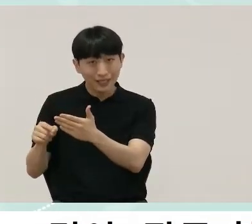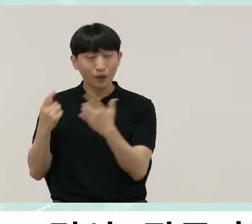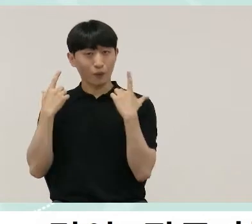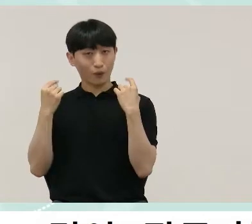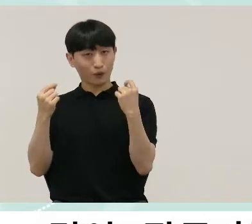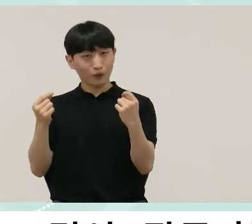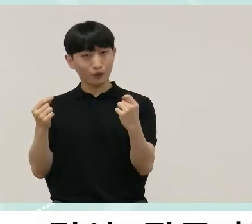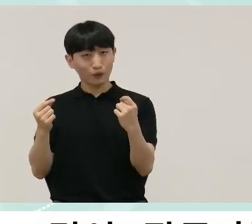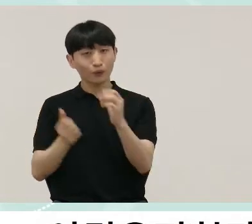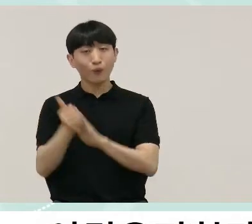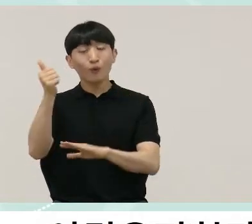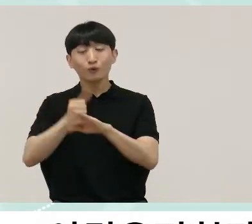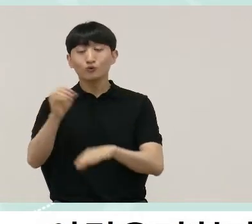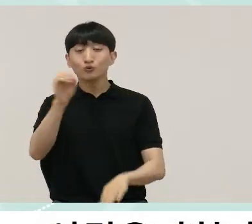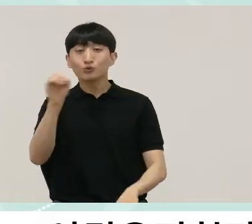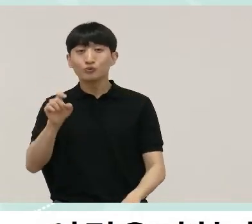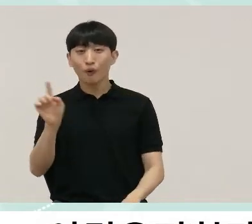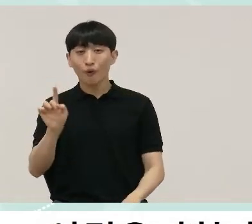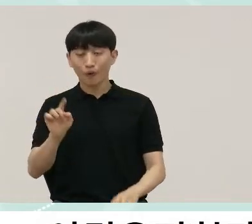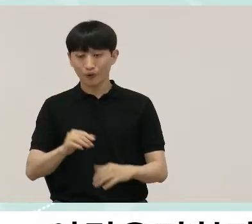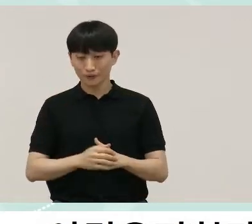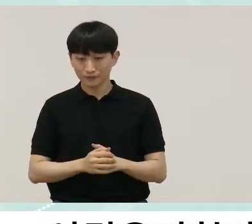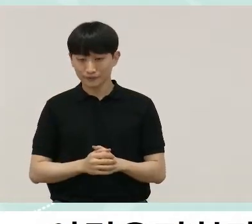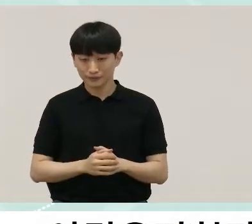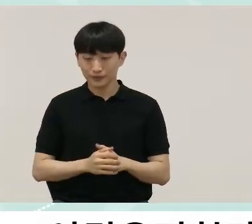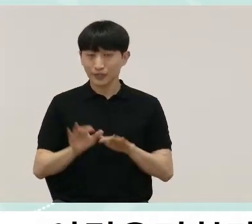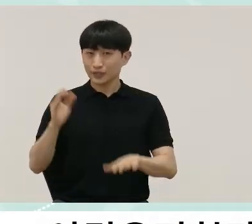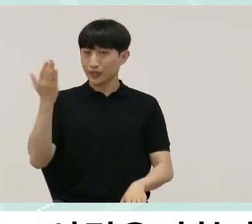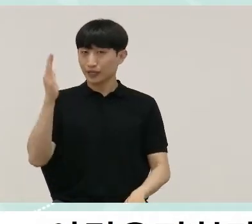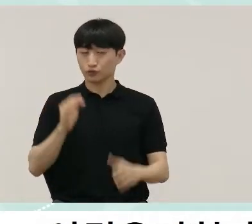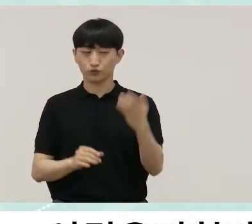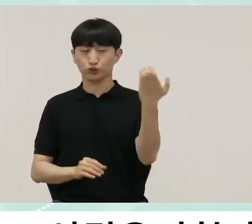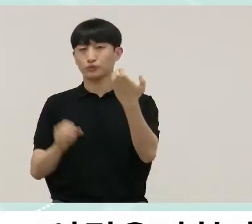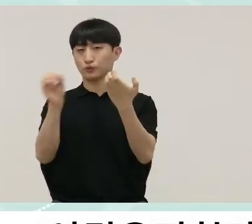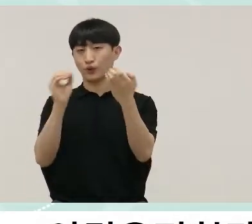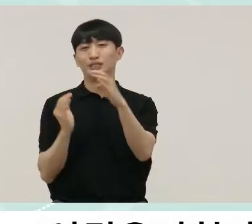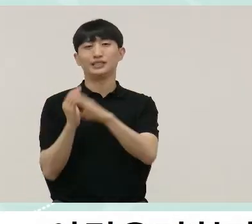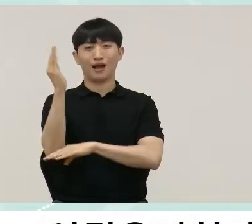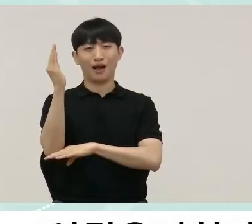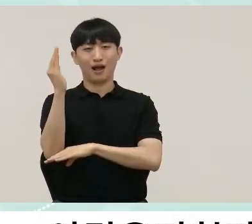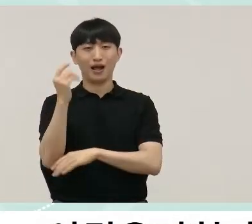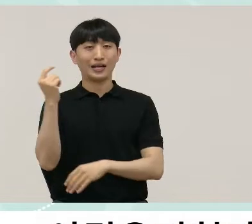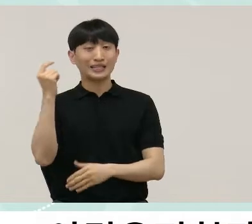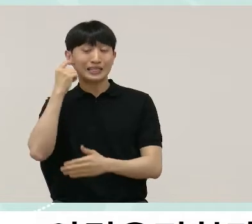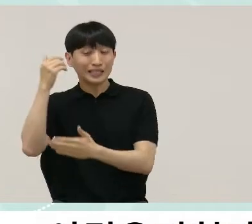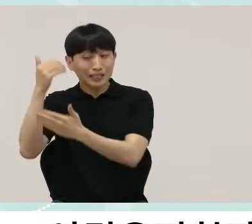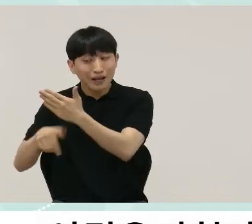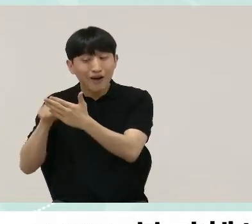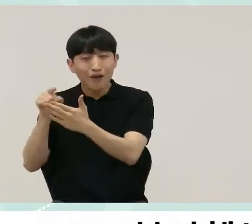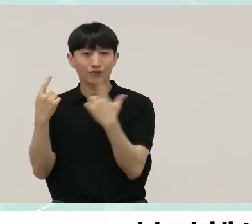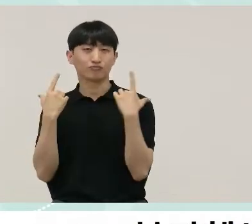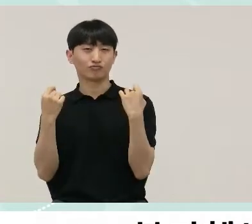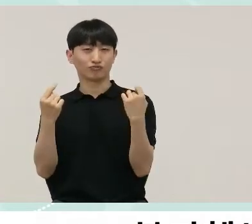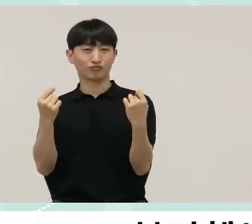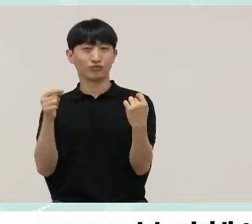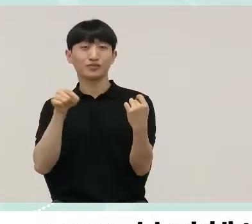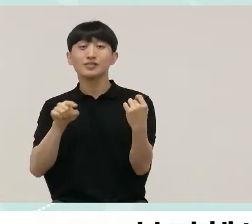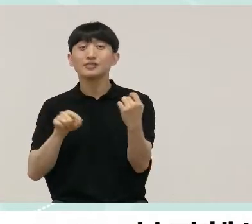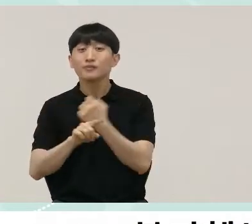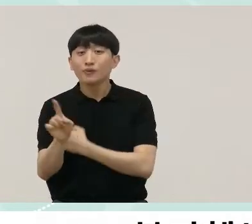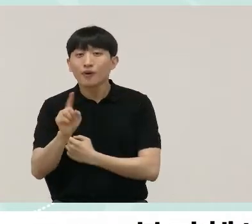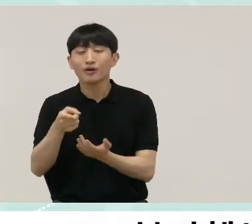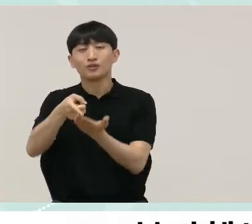한 58%에 불과했는데 최근에는 90%가 넘습니다. 그만큼 수술적 기법들이